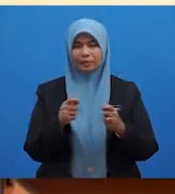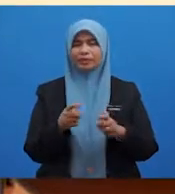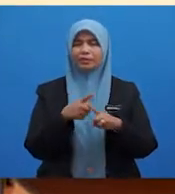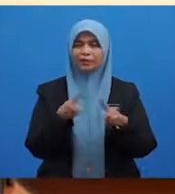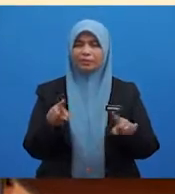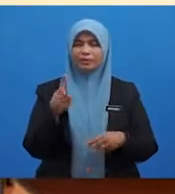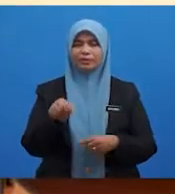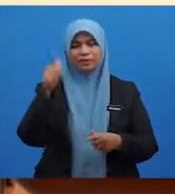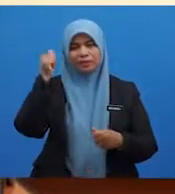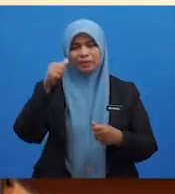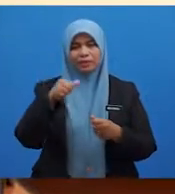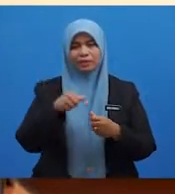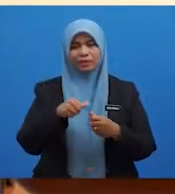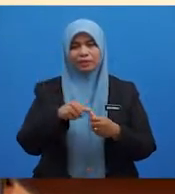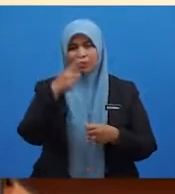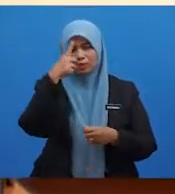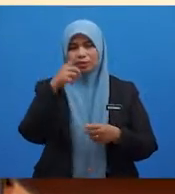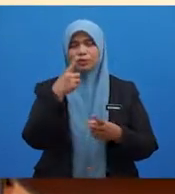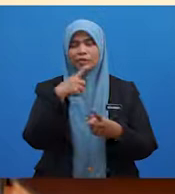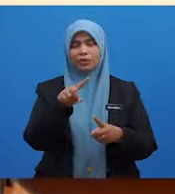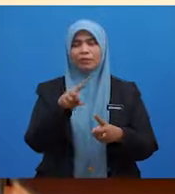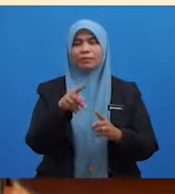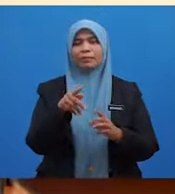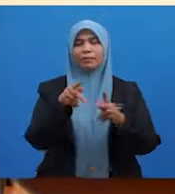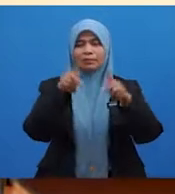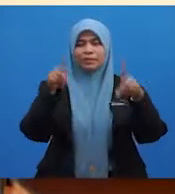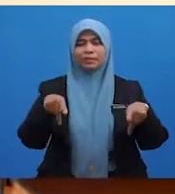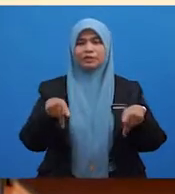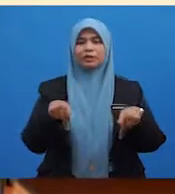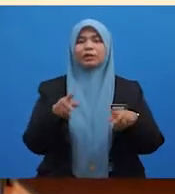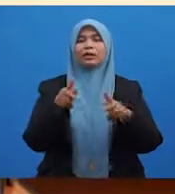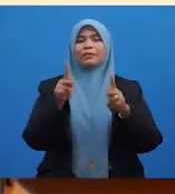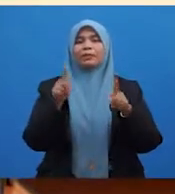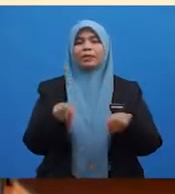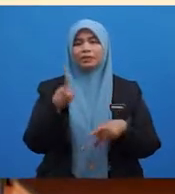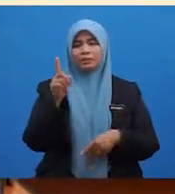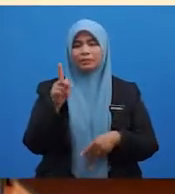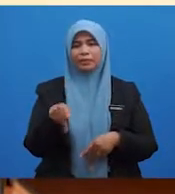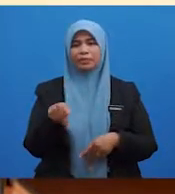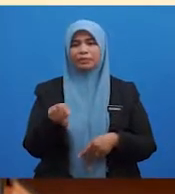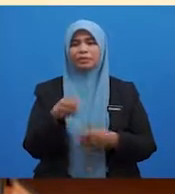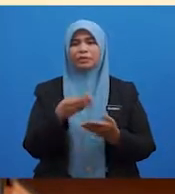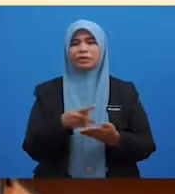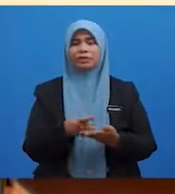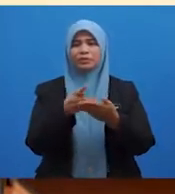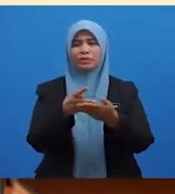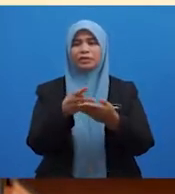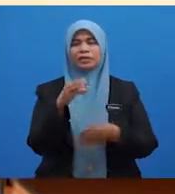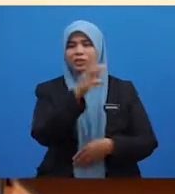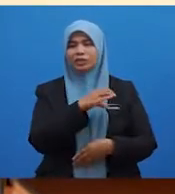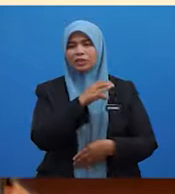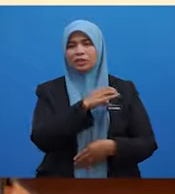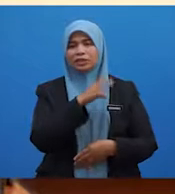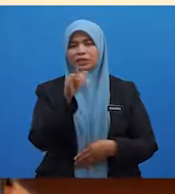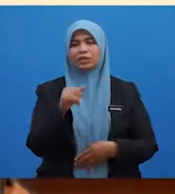harus diingat, untuk menjawab peperiksaan, pelajar perlu mengemukakan ciri-ciri